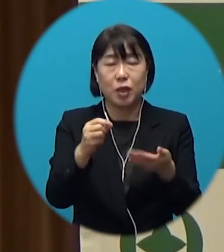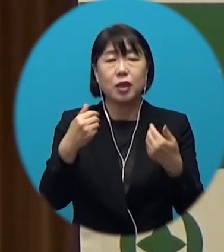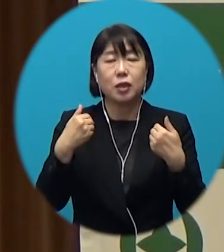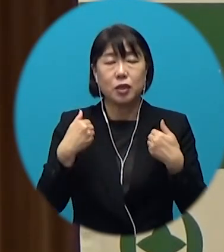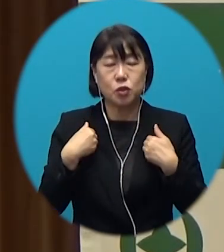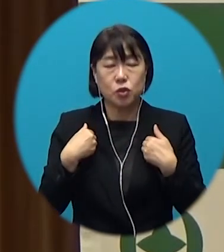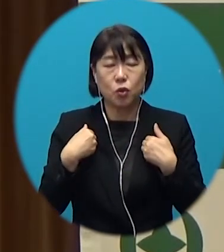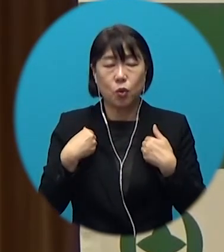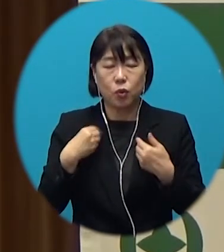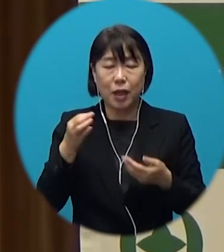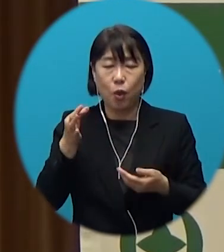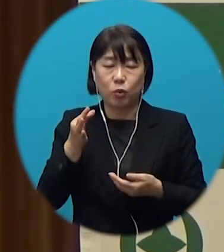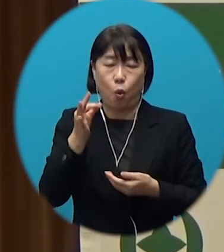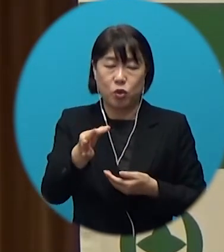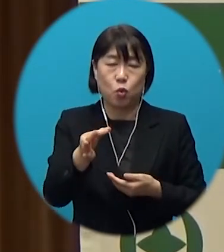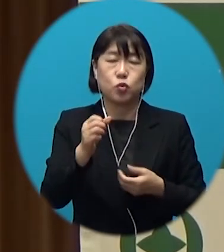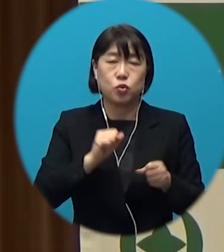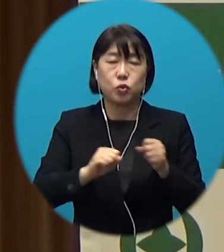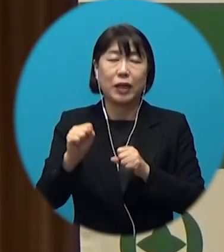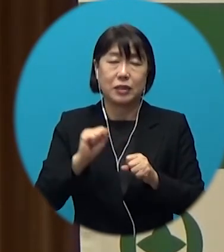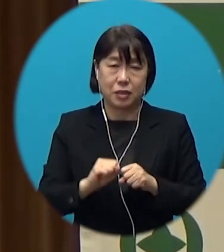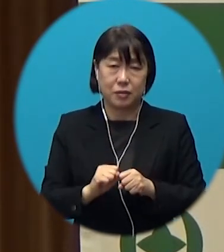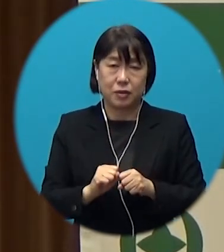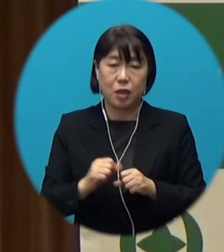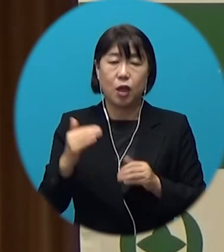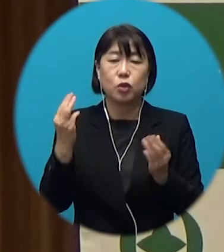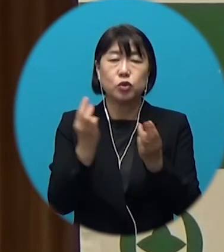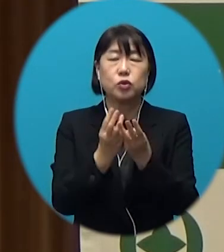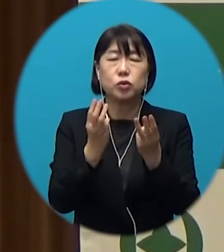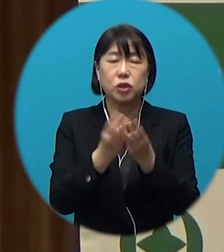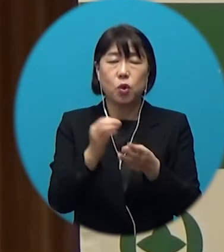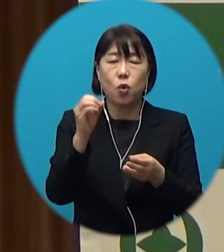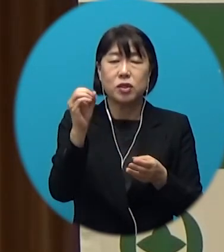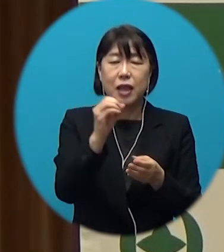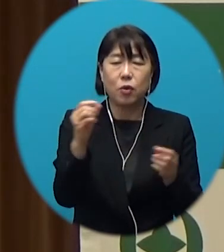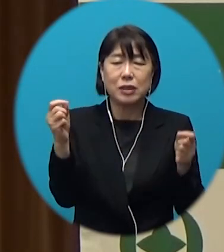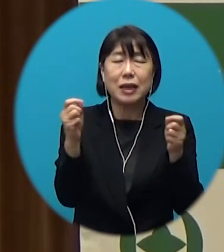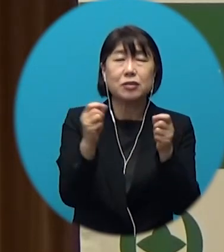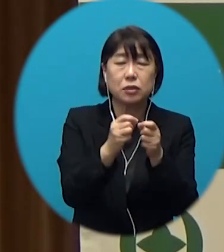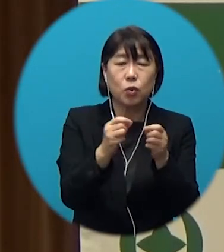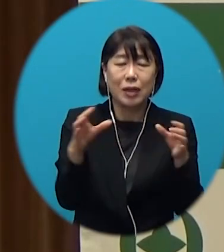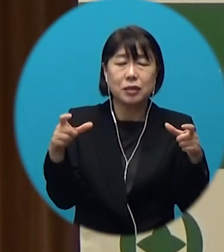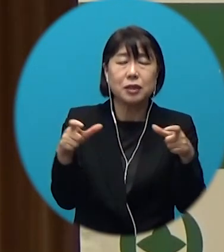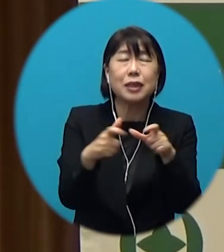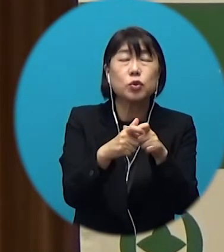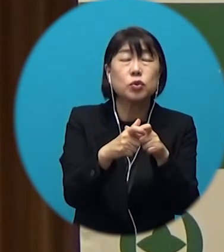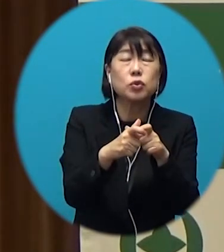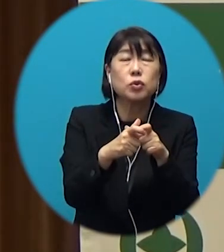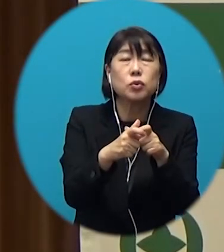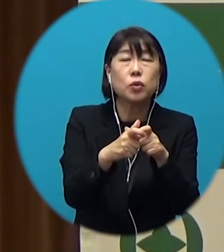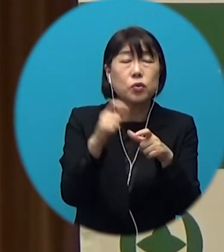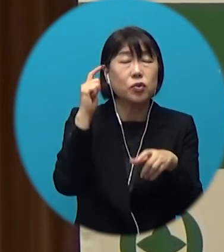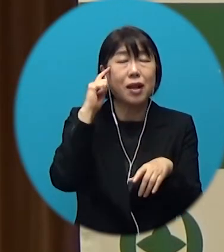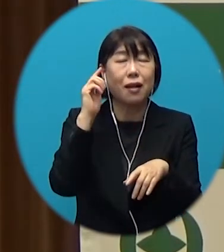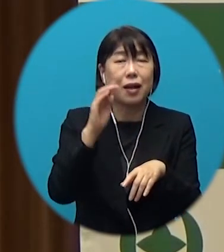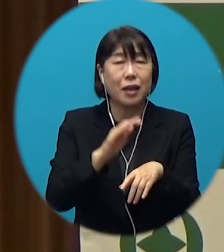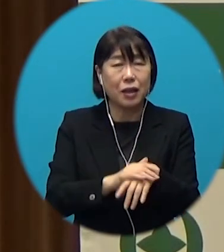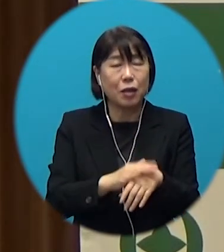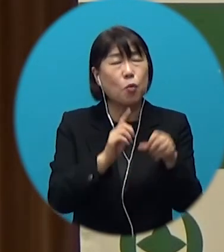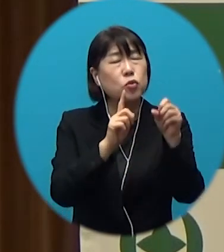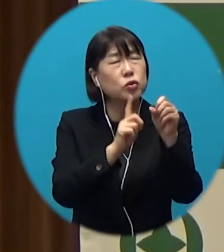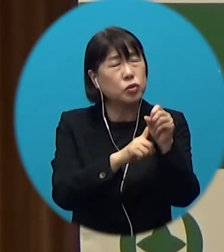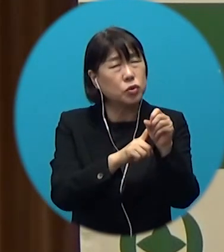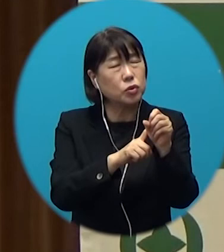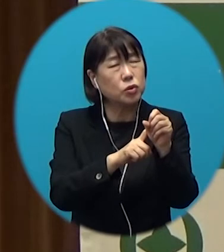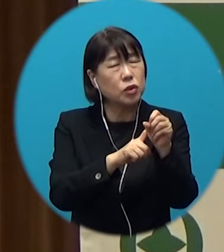行っていくという考え方になります。数字をどんどんゼロに近づけていくですとか、小さくしていくということも目標に掲げる市